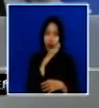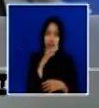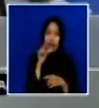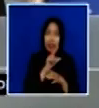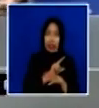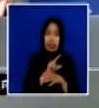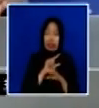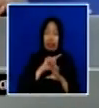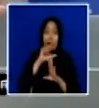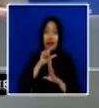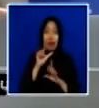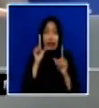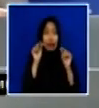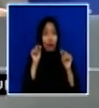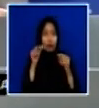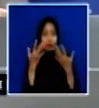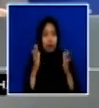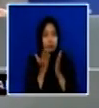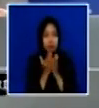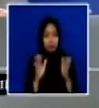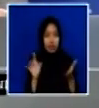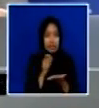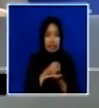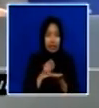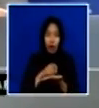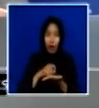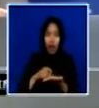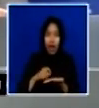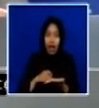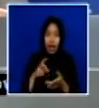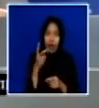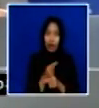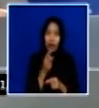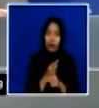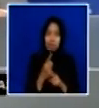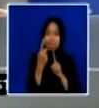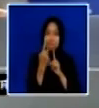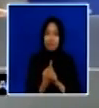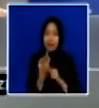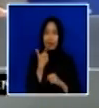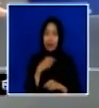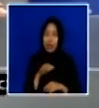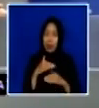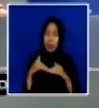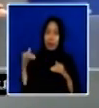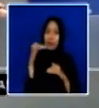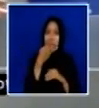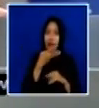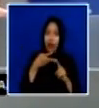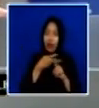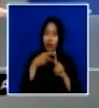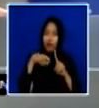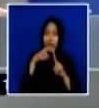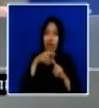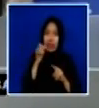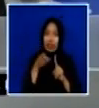sekolah tetap muka meski dengan penerapan protokol kesehatan ketat sejumlah guru mengaku pembelajaran tatap muka lebih efektif khususnya bagi siswa